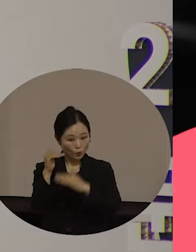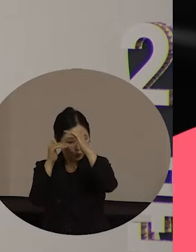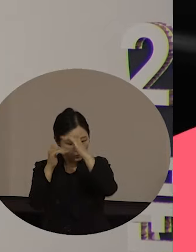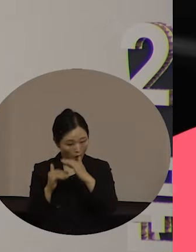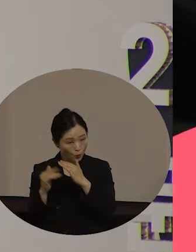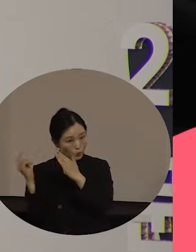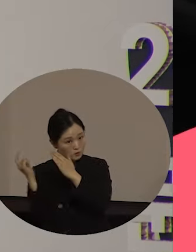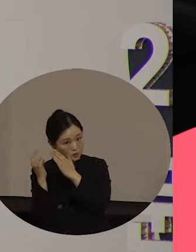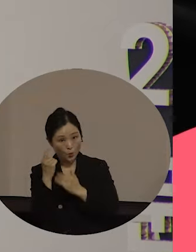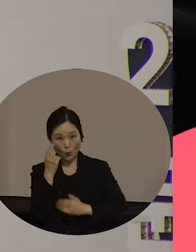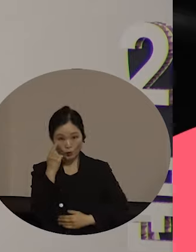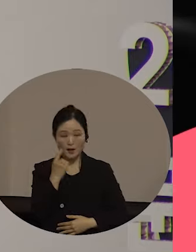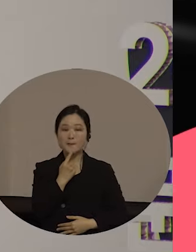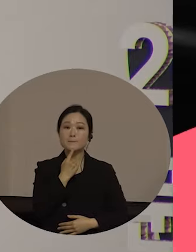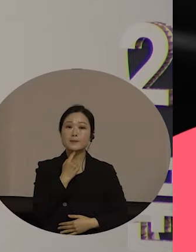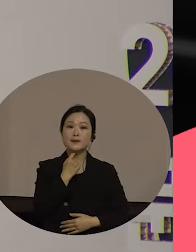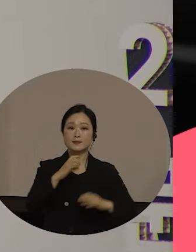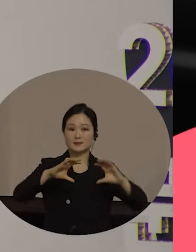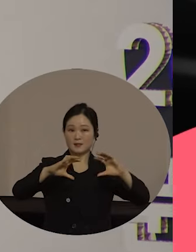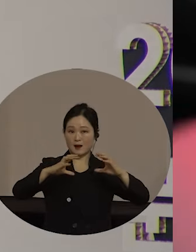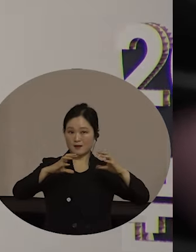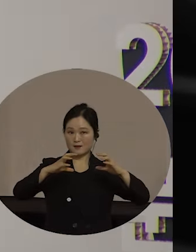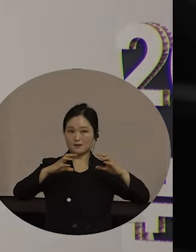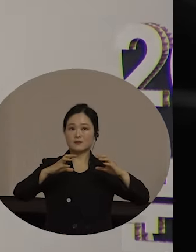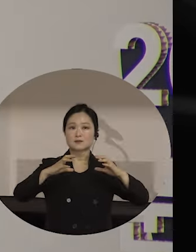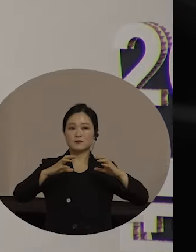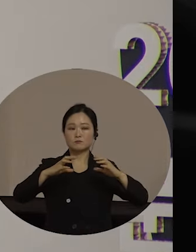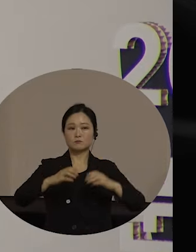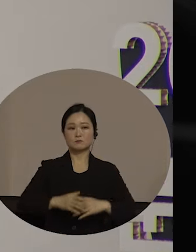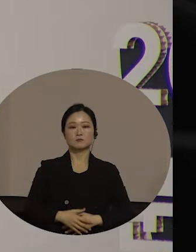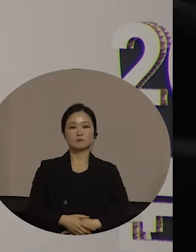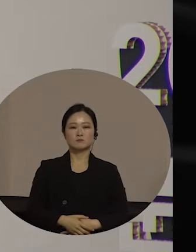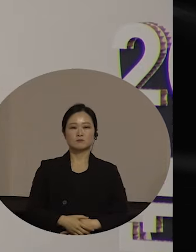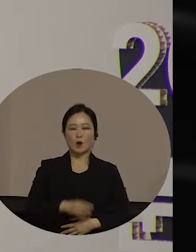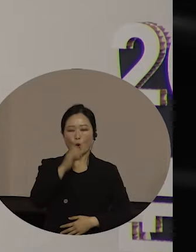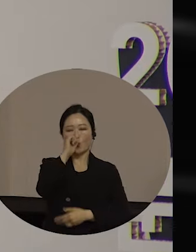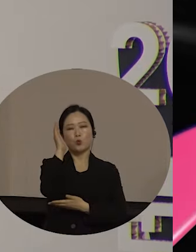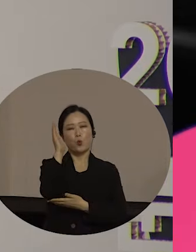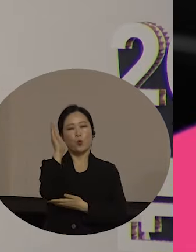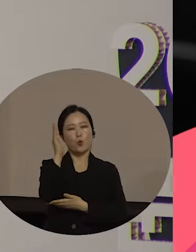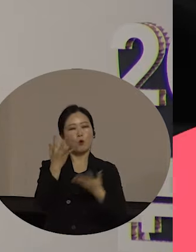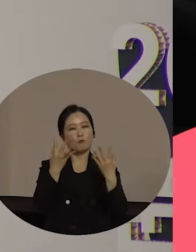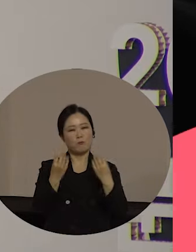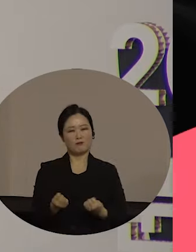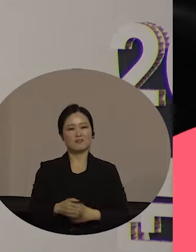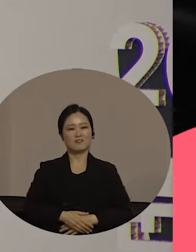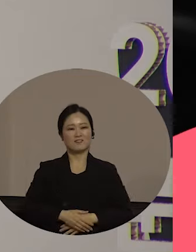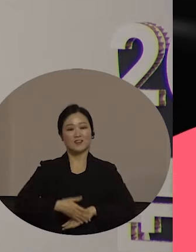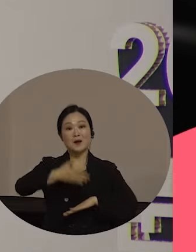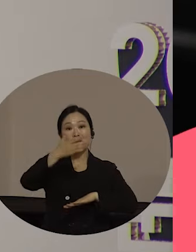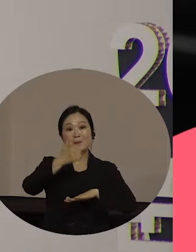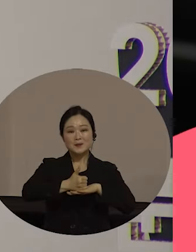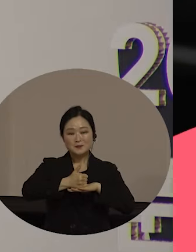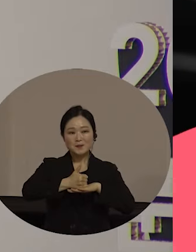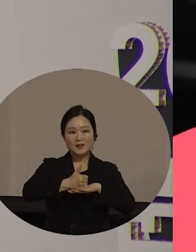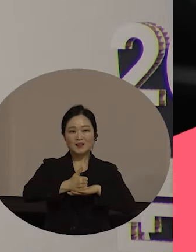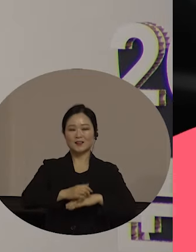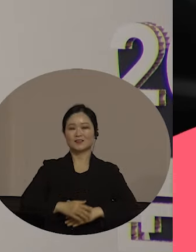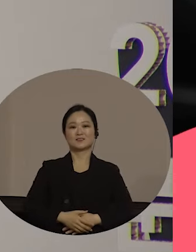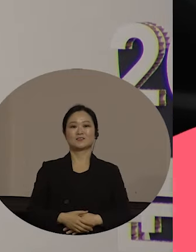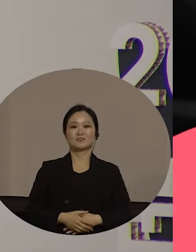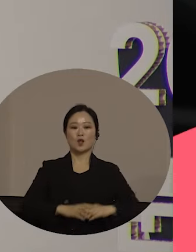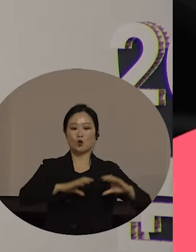우리 그 핀란드 같은 경우는 저는 그 여러 굉장히 좋은 말씀을 많이 하셨는데, 마지막에 지방